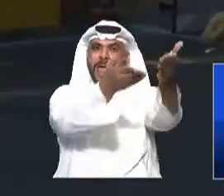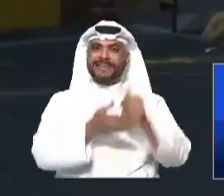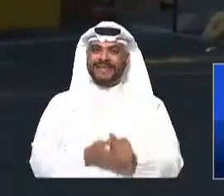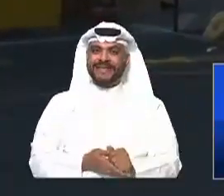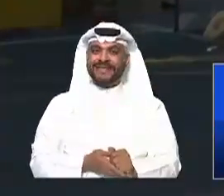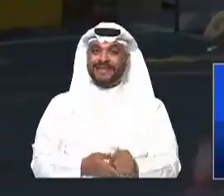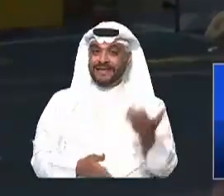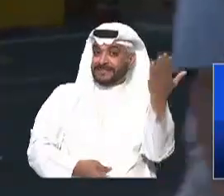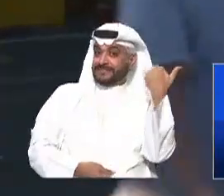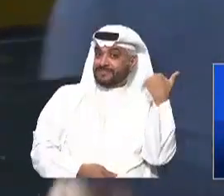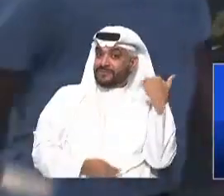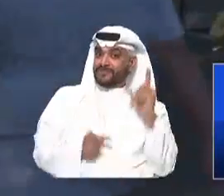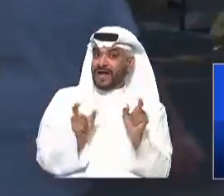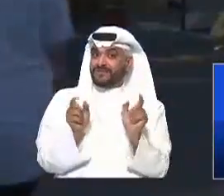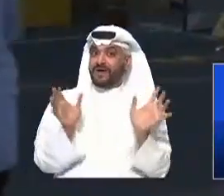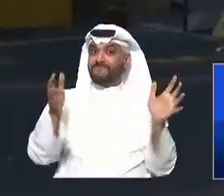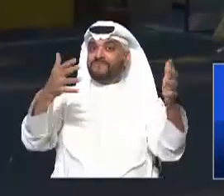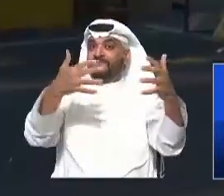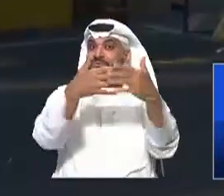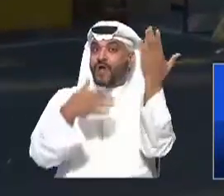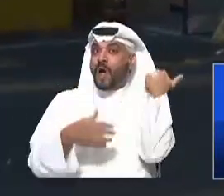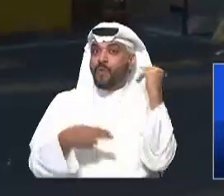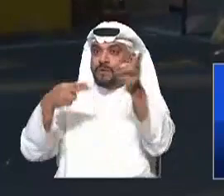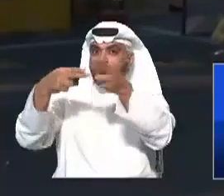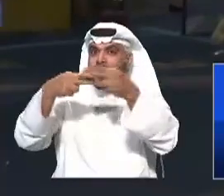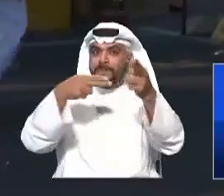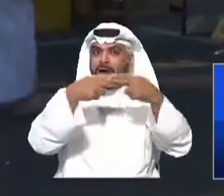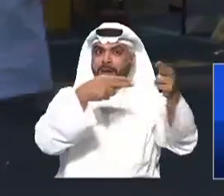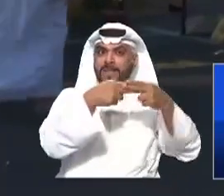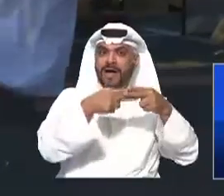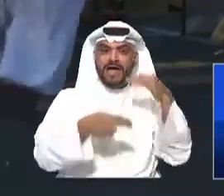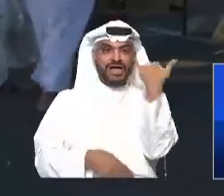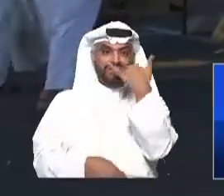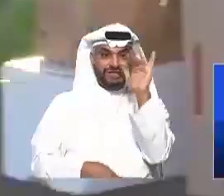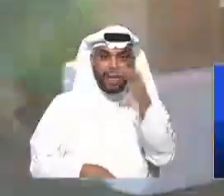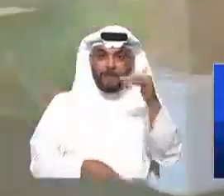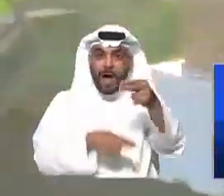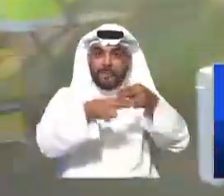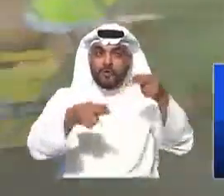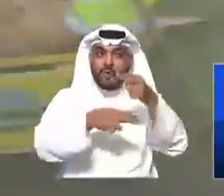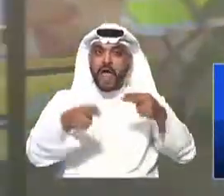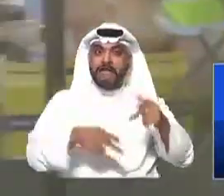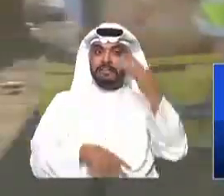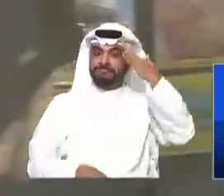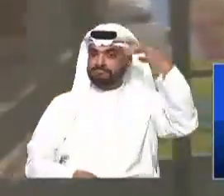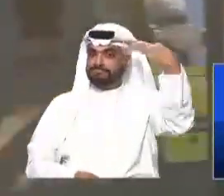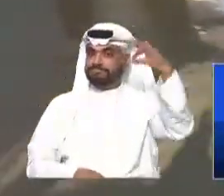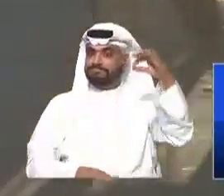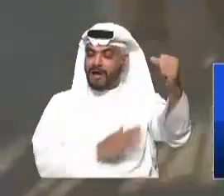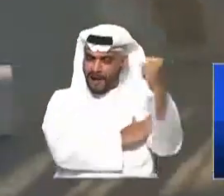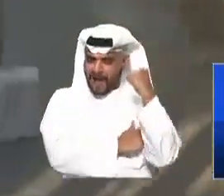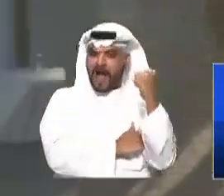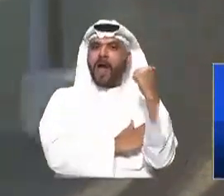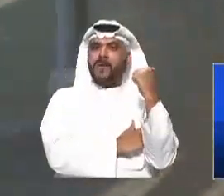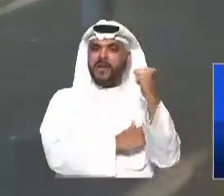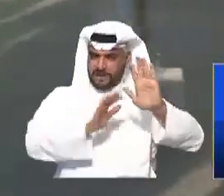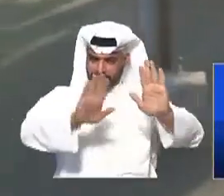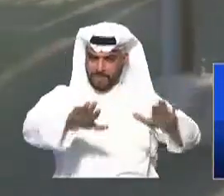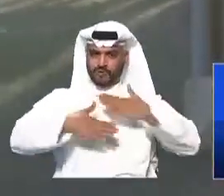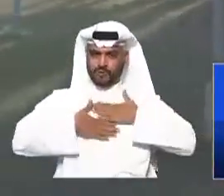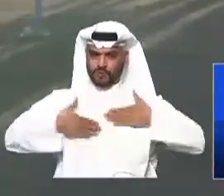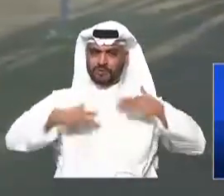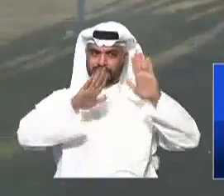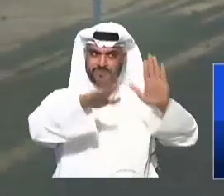كانت تعاني الدول من الكثير من المنتجات. الشباب اليوم الكويتي أصحاب المزارع أثبتوا وجودهم. السوق